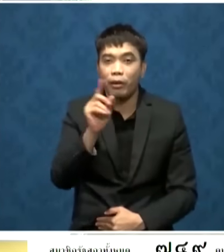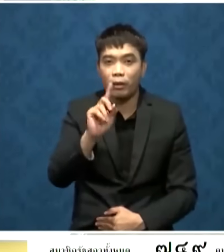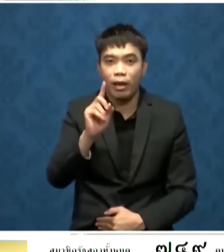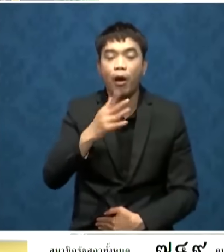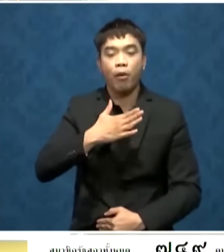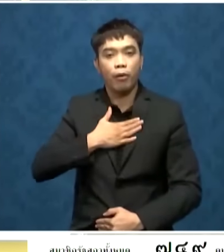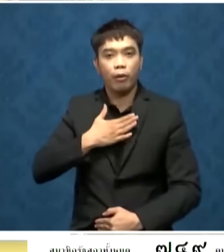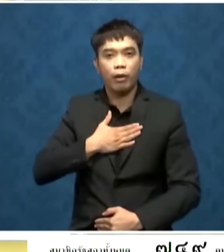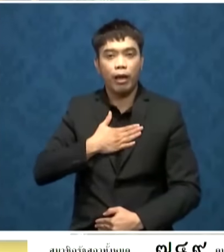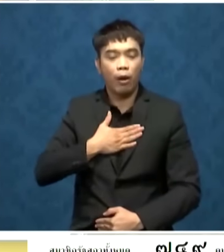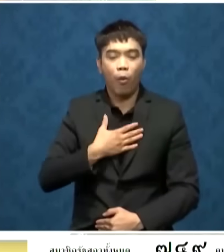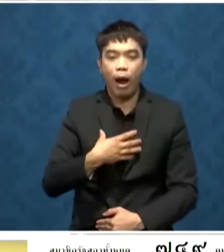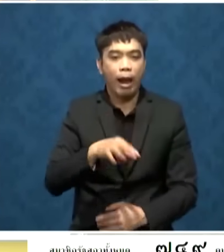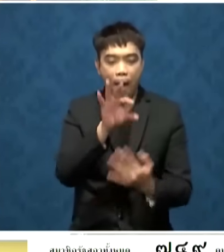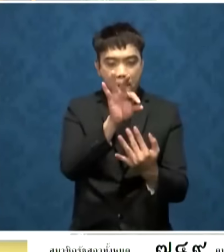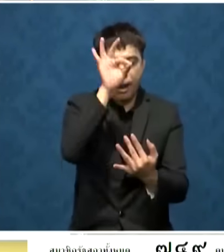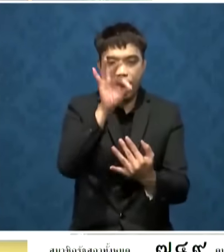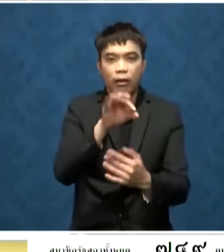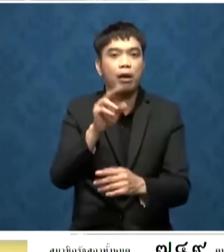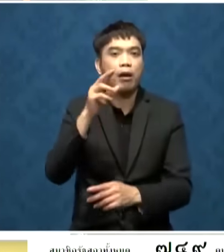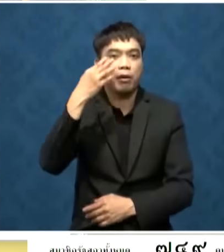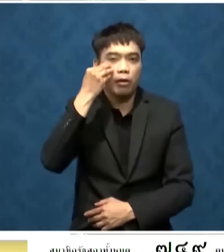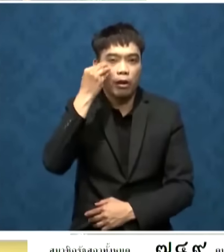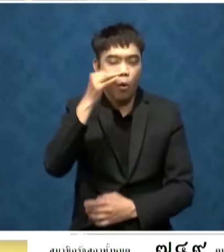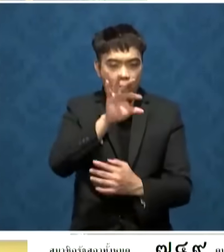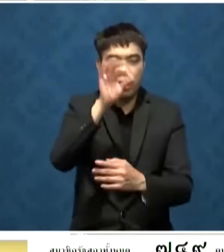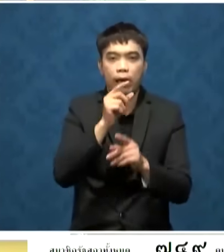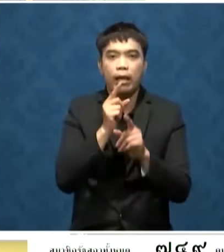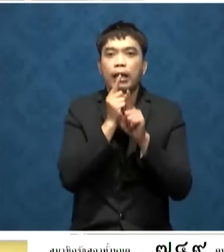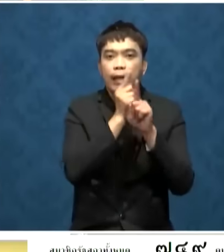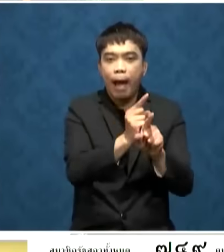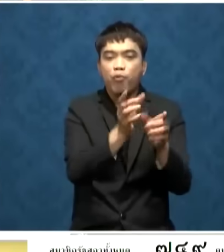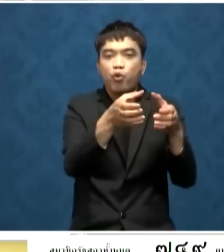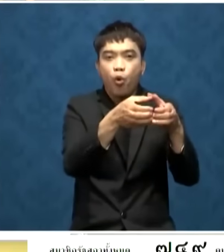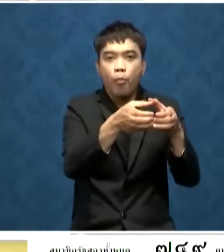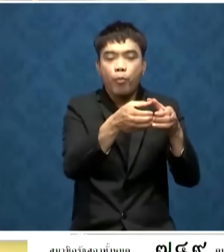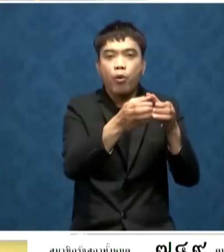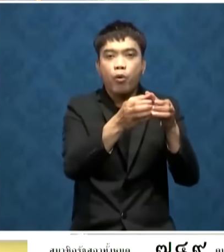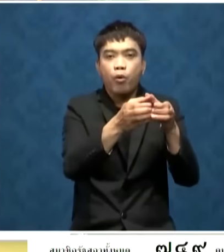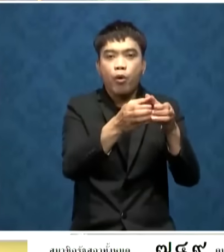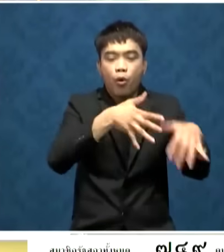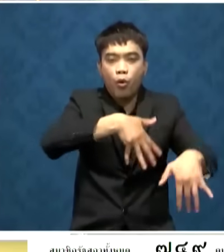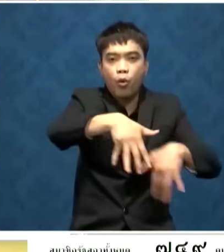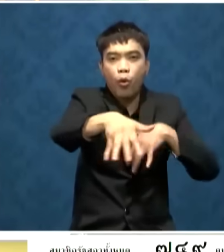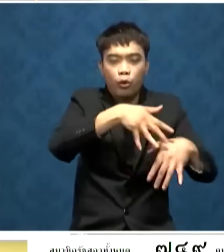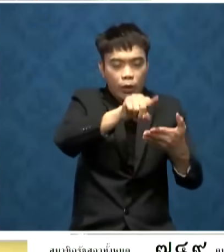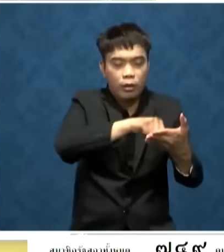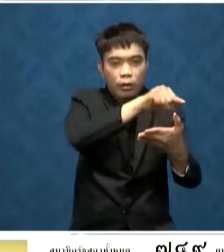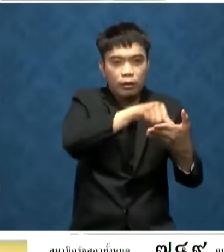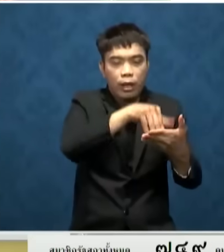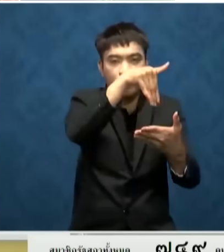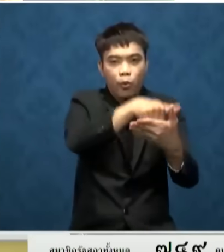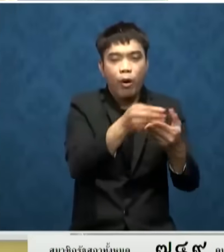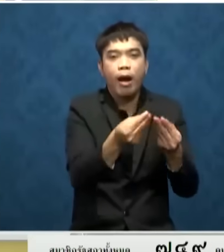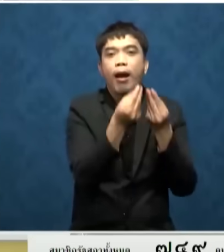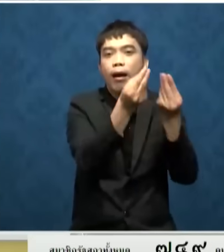ว่าเราจะไม่เลือกคุณพิทาตามมติมหาชนประชาชนที่ลงคะแนนเลือกตั้ง